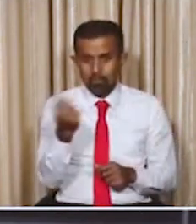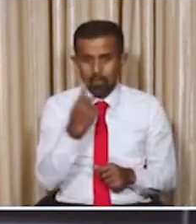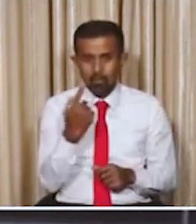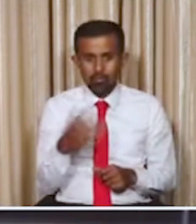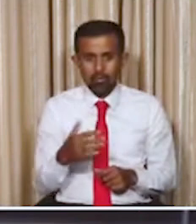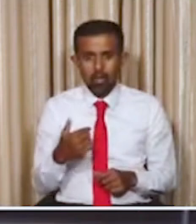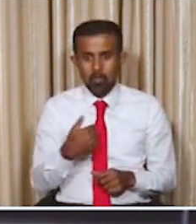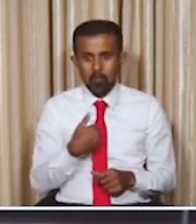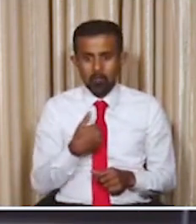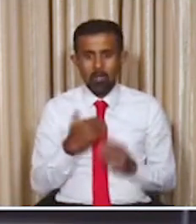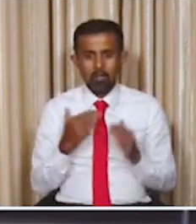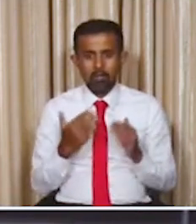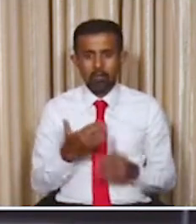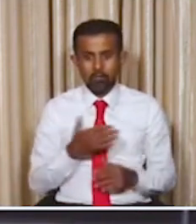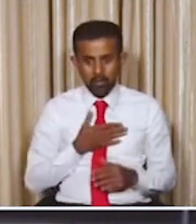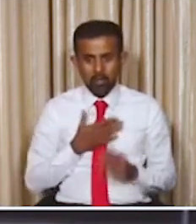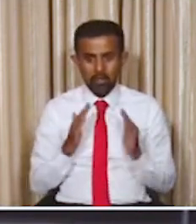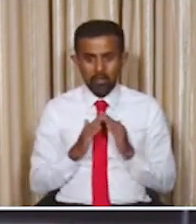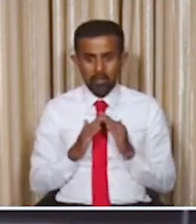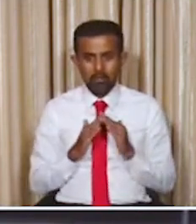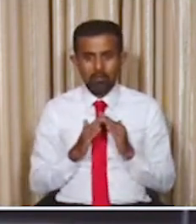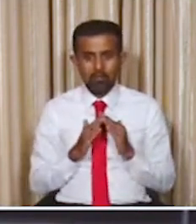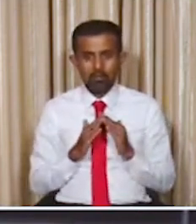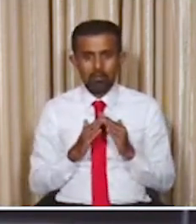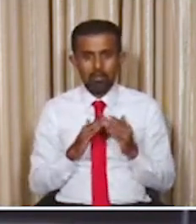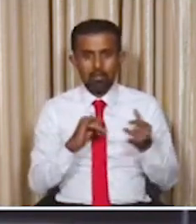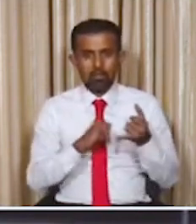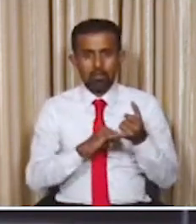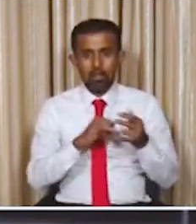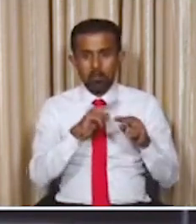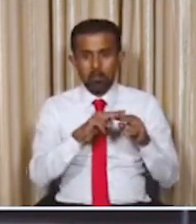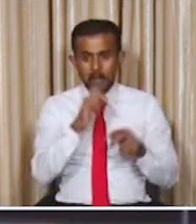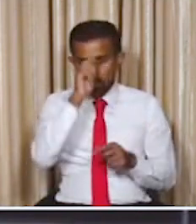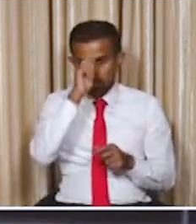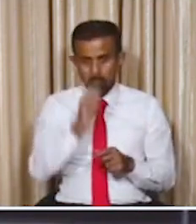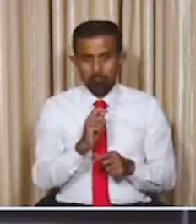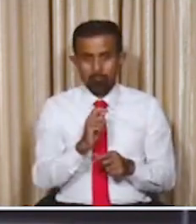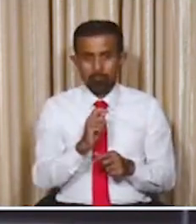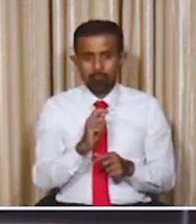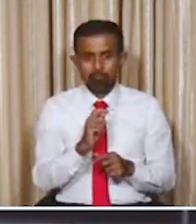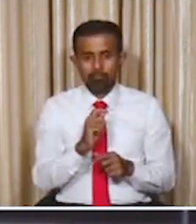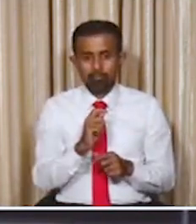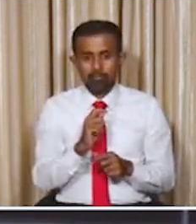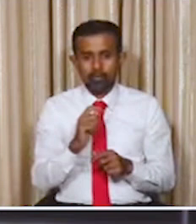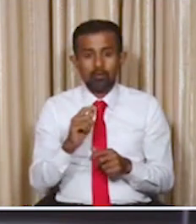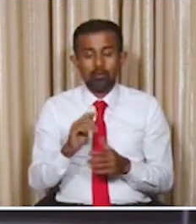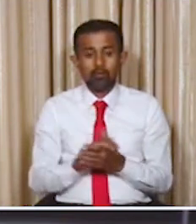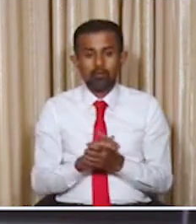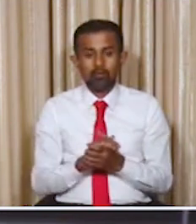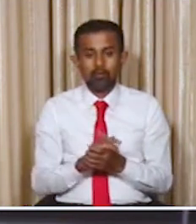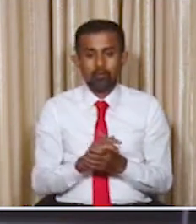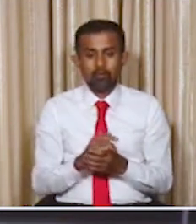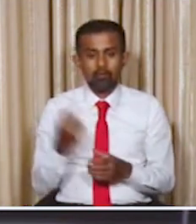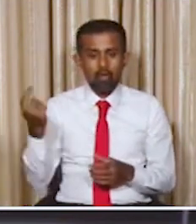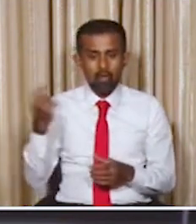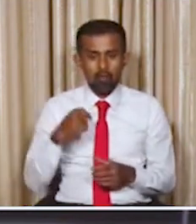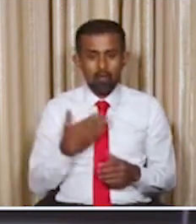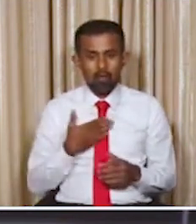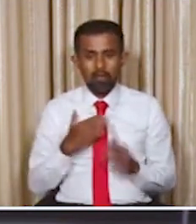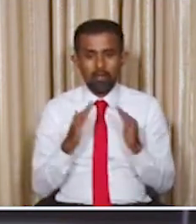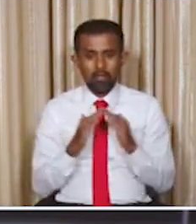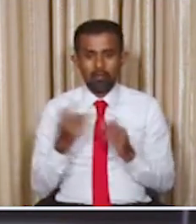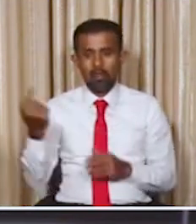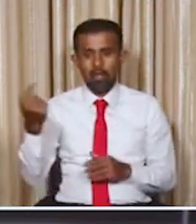තියෙනවා මගේ ගෙදර අපේ සරත් ෆොන්සේකා mantrituma ගරු ෆීල් මාෂල් මැතිතුමා ආවා අපේ